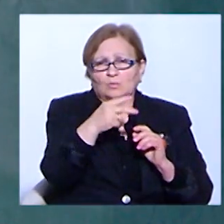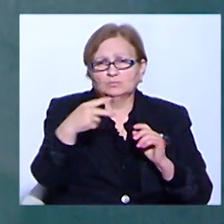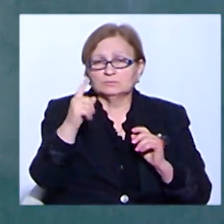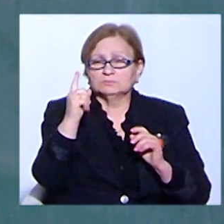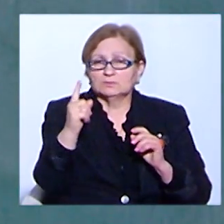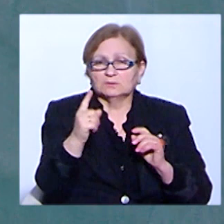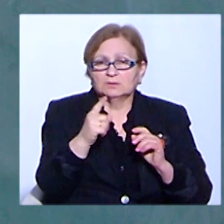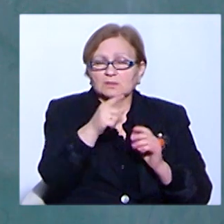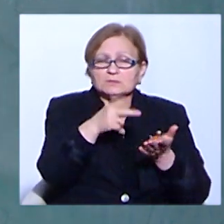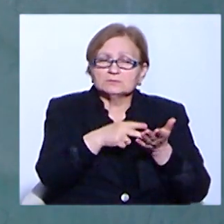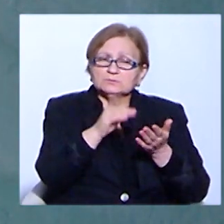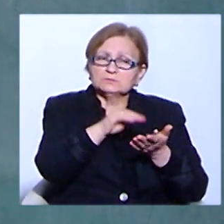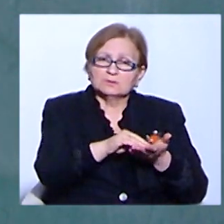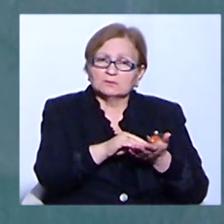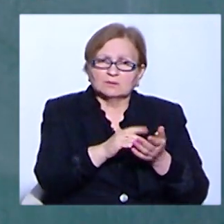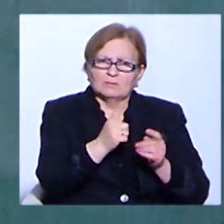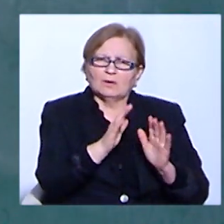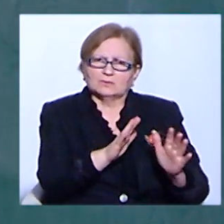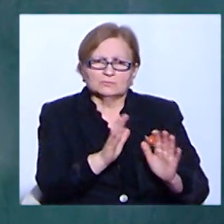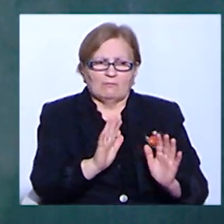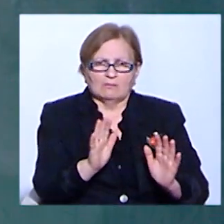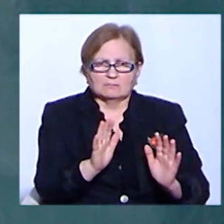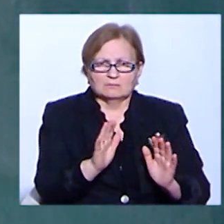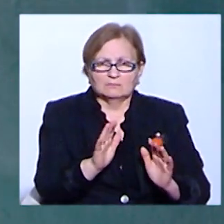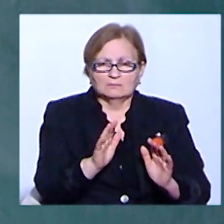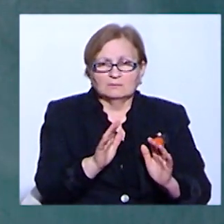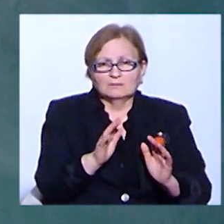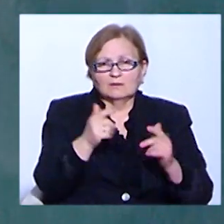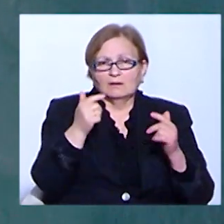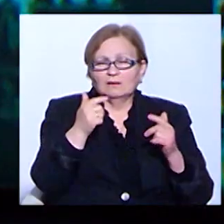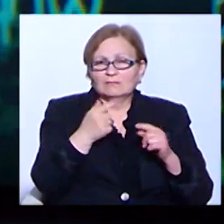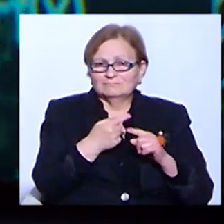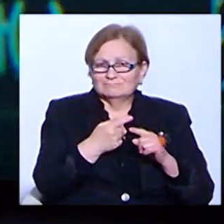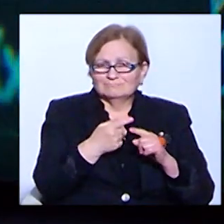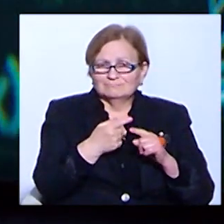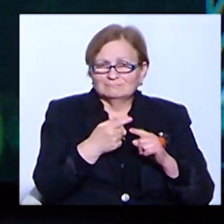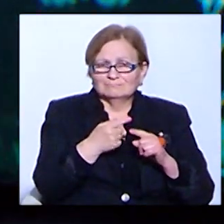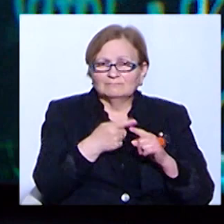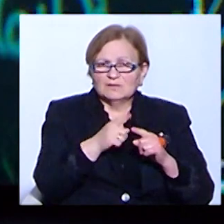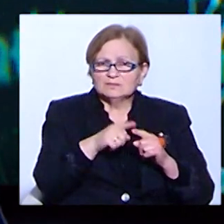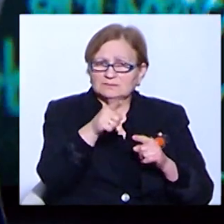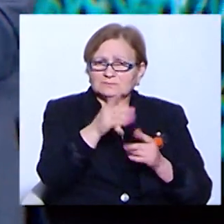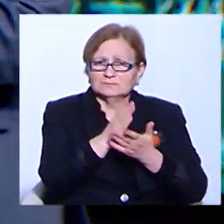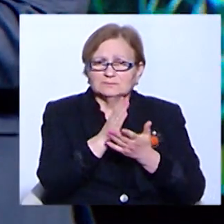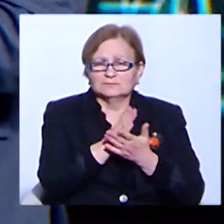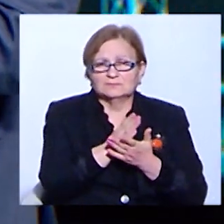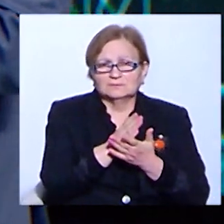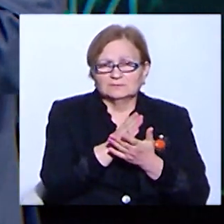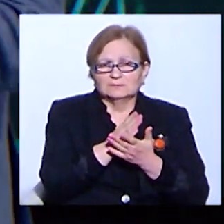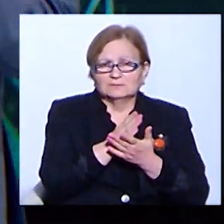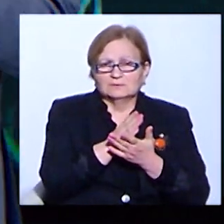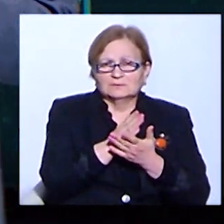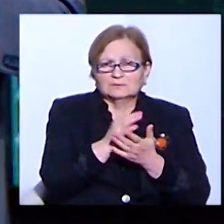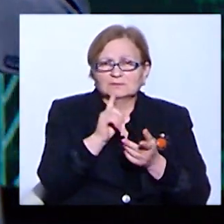მხოლოდ იმიტომ კი არა, რომ ციკში წერია და ესე თქვა გამოსაზრდა გეკითხებიან. ეს არის